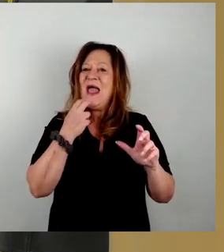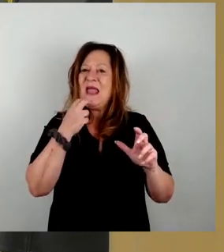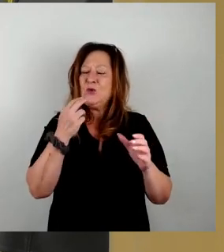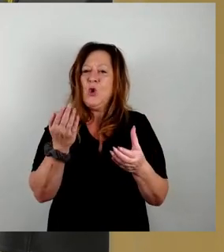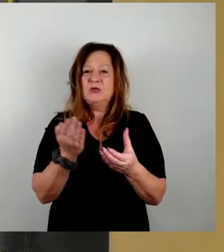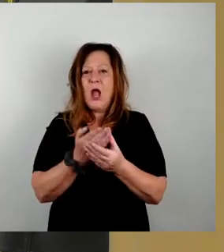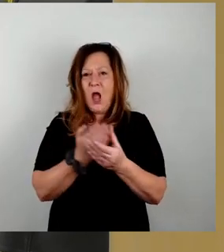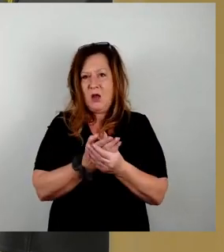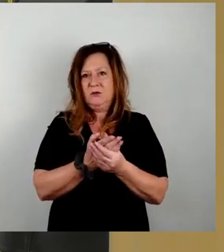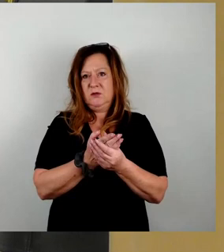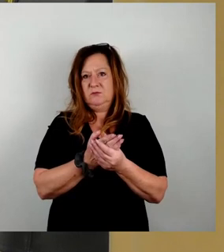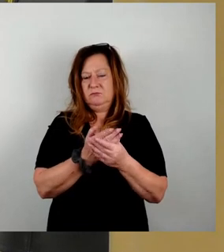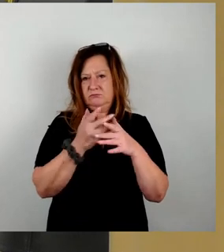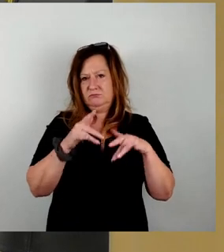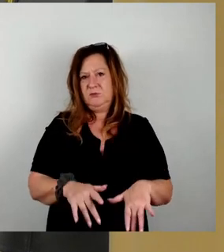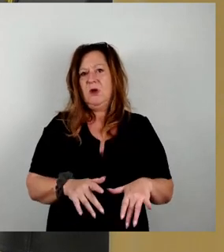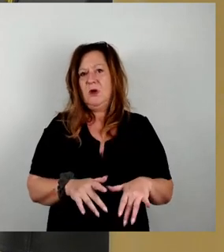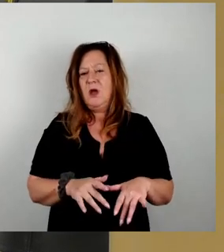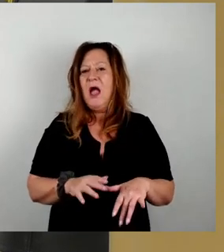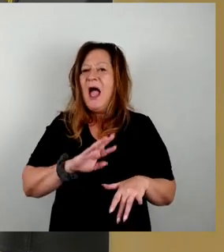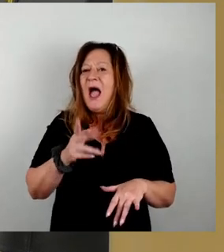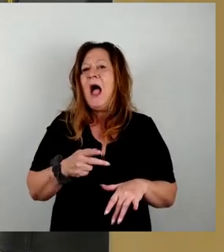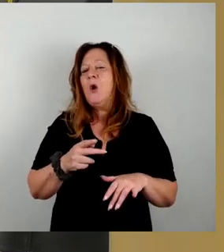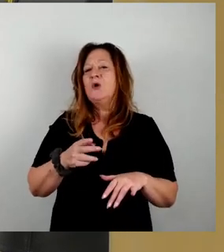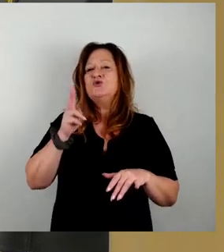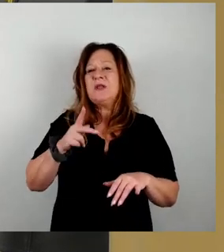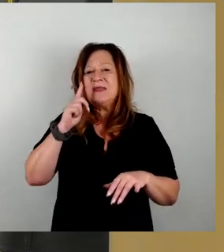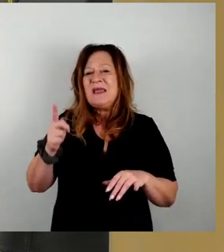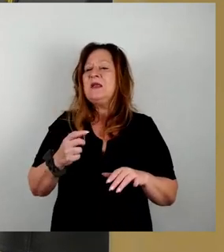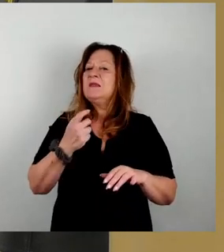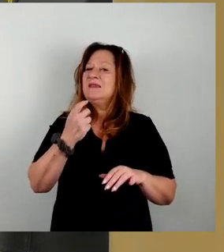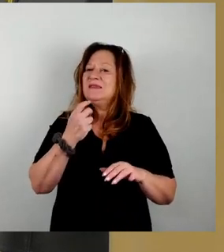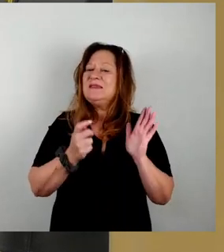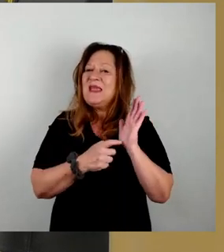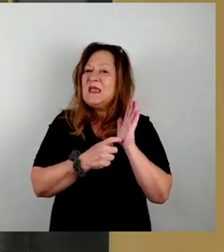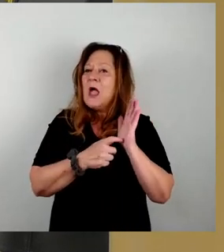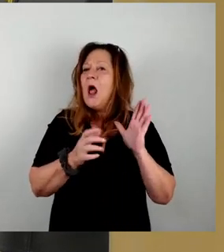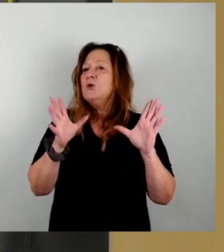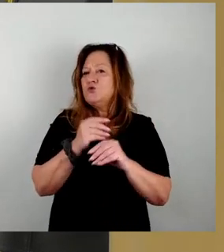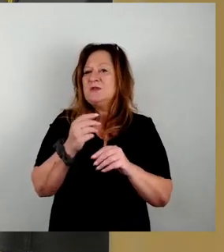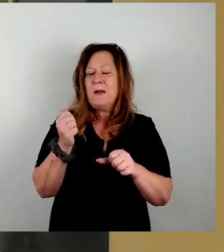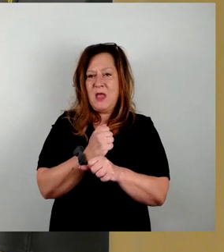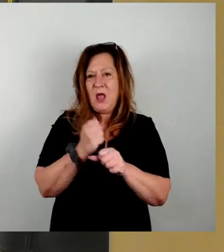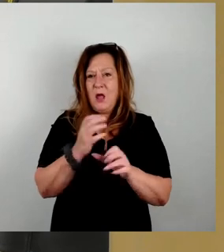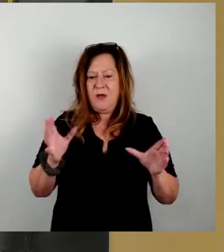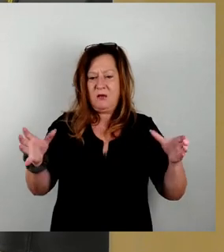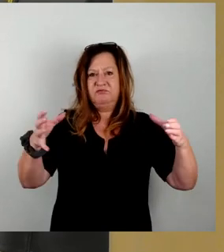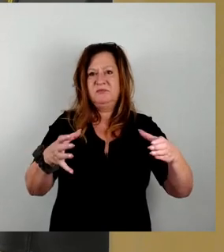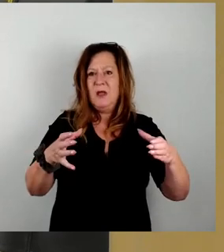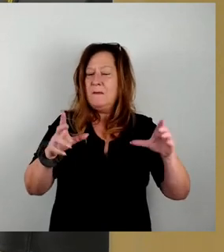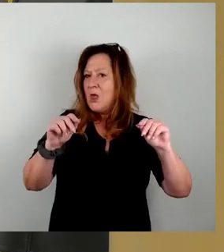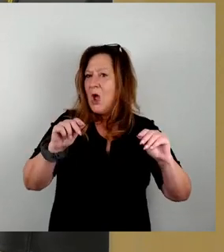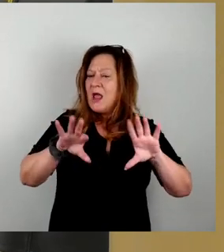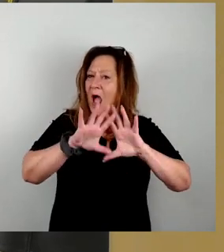jetzt die Ämter, die zuerst ein Stadtforum einziehen. Wir arbeiten an einer digitalen Zusammenarbeit, die alle Leistungen, auch alle